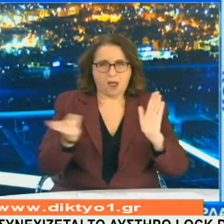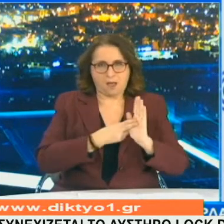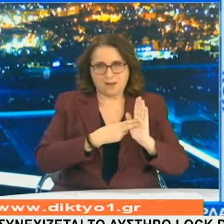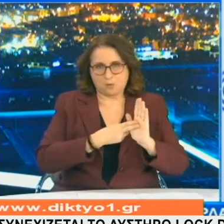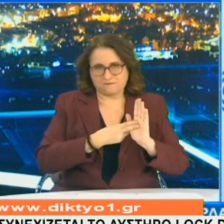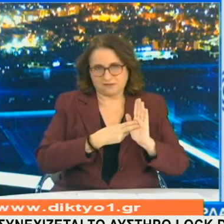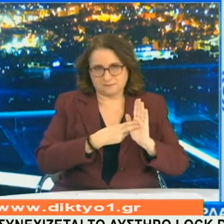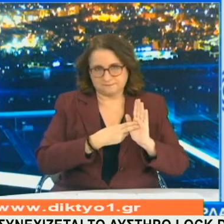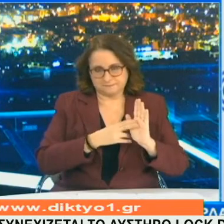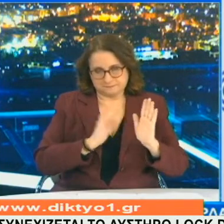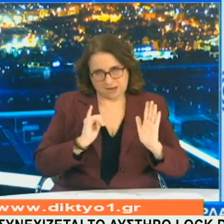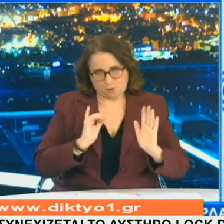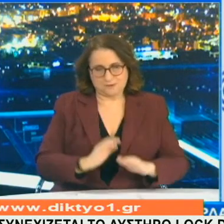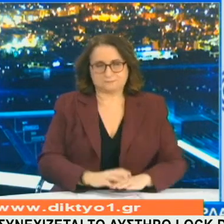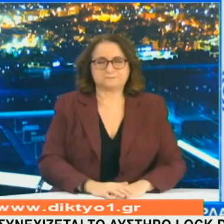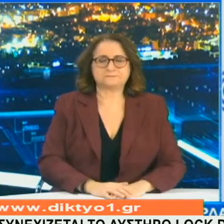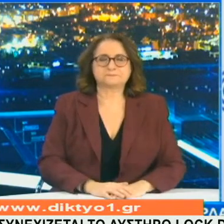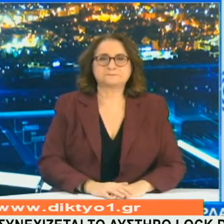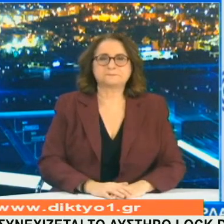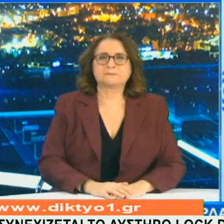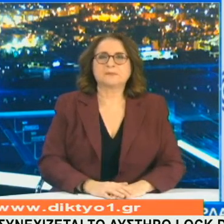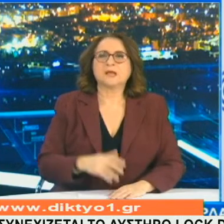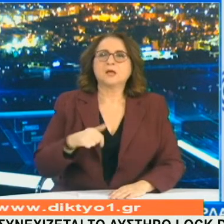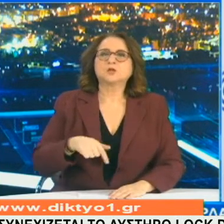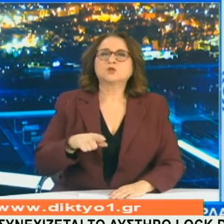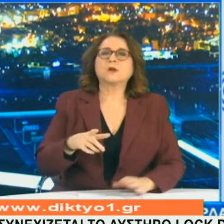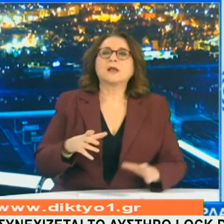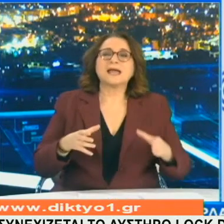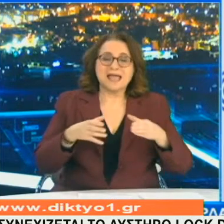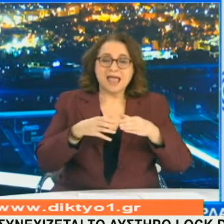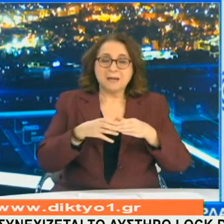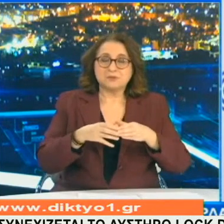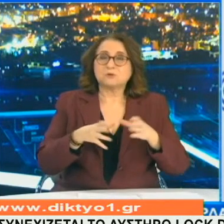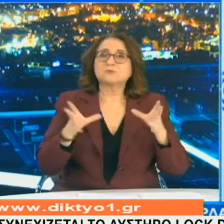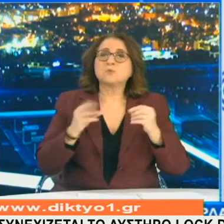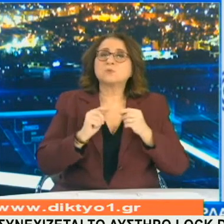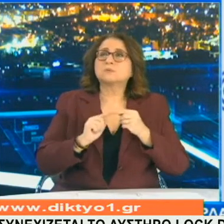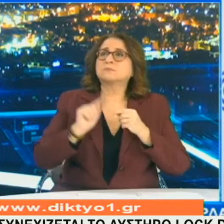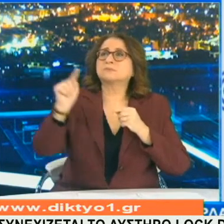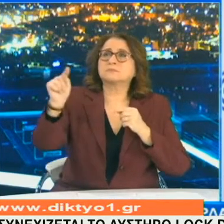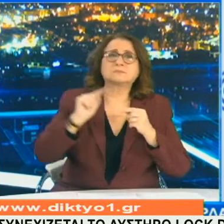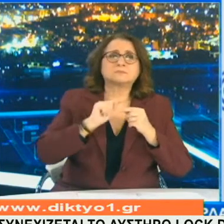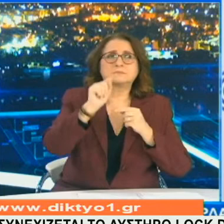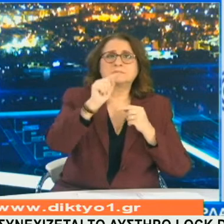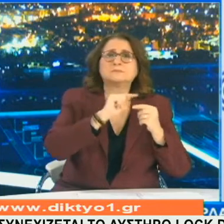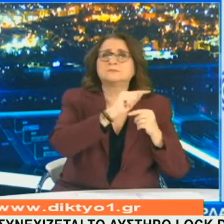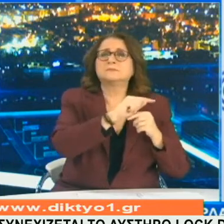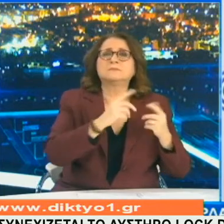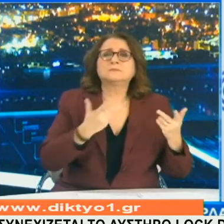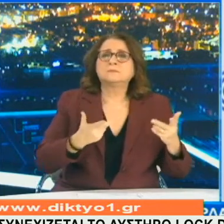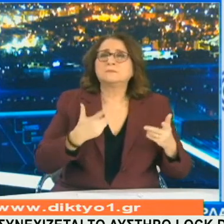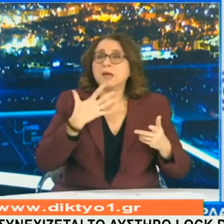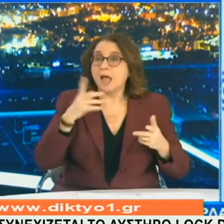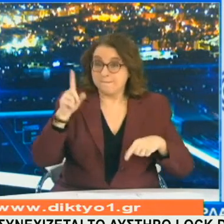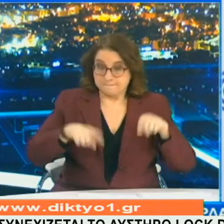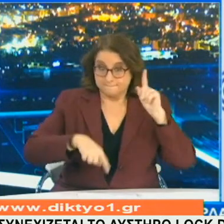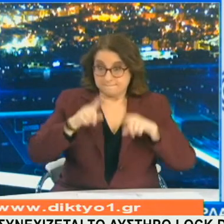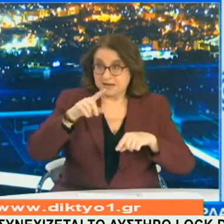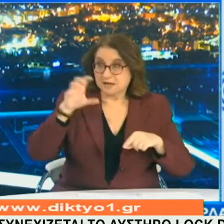της ενημέρωσης θα ήθελα να σας ενημερώσω για τις αποφάσεις Επιτροπής σχετικά με τα υπερτοπικά μέτρα που ισχύουν σε περιοχές με αυξημένο υγειικό